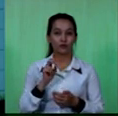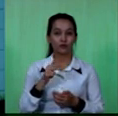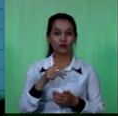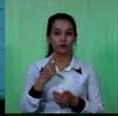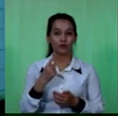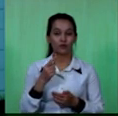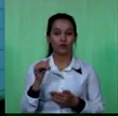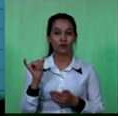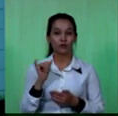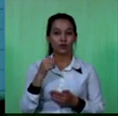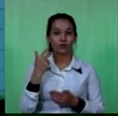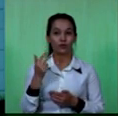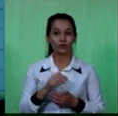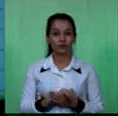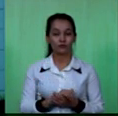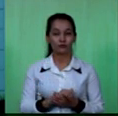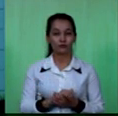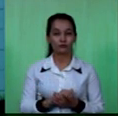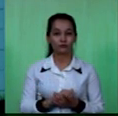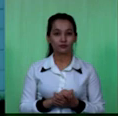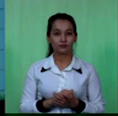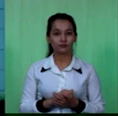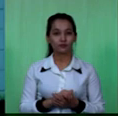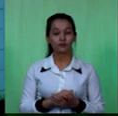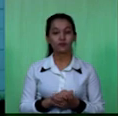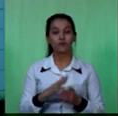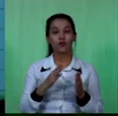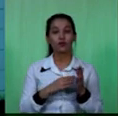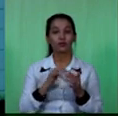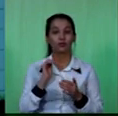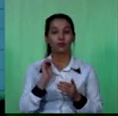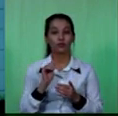3231 ni 3 ga ko'paytirib olamiz. Bu esa